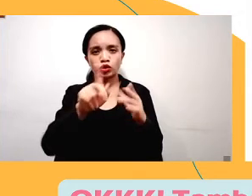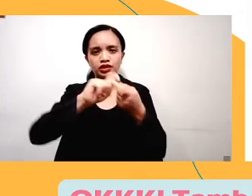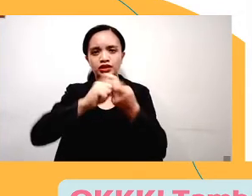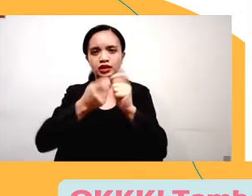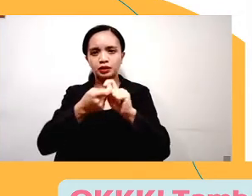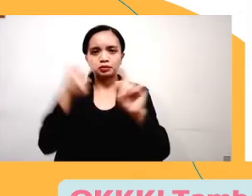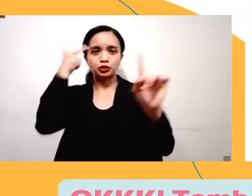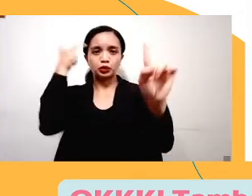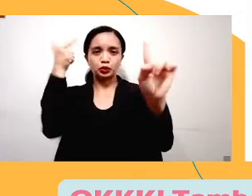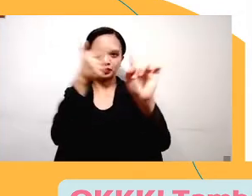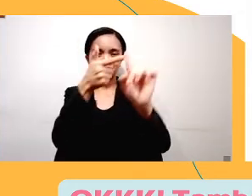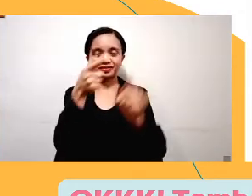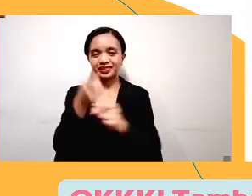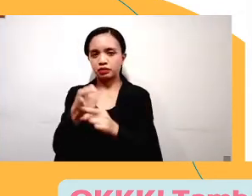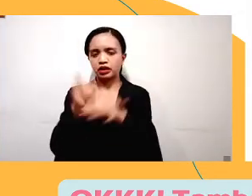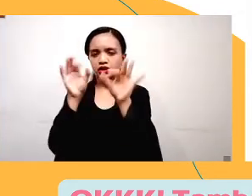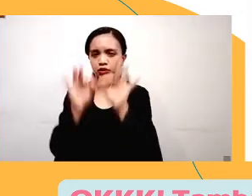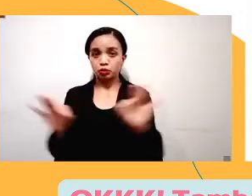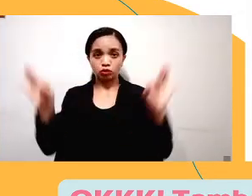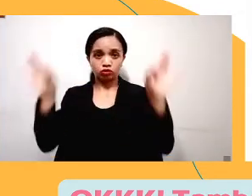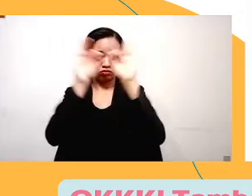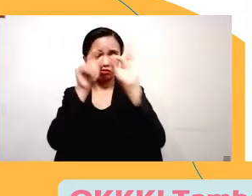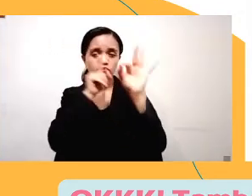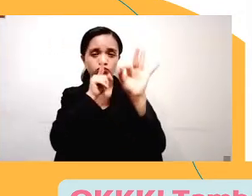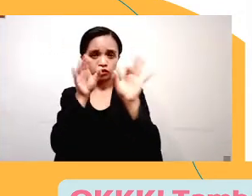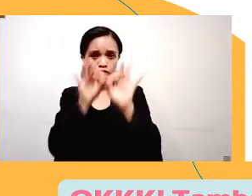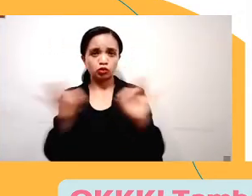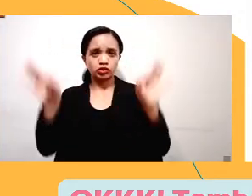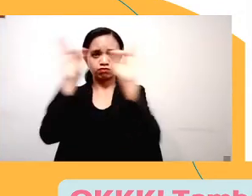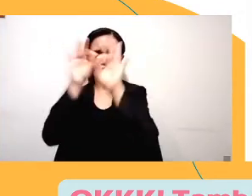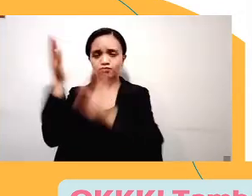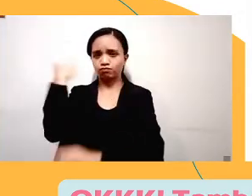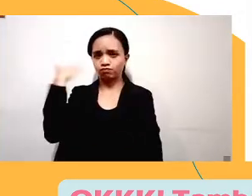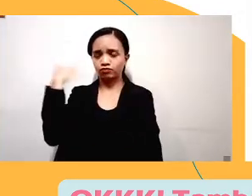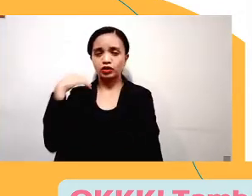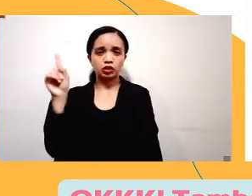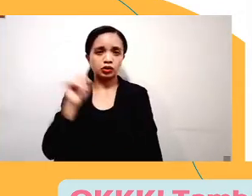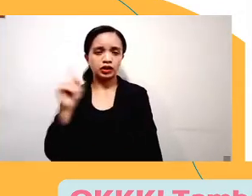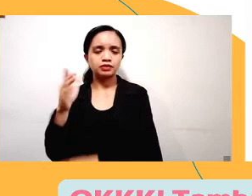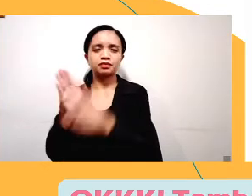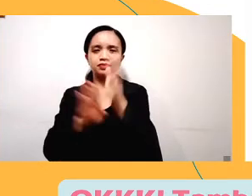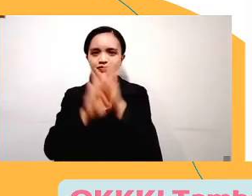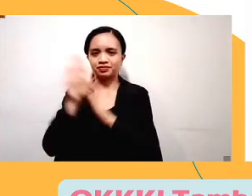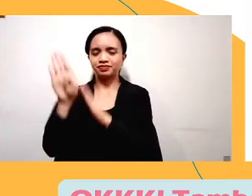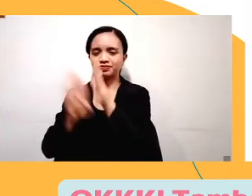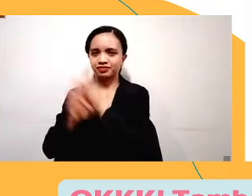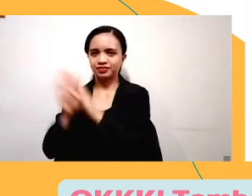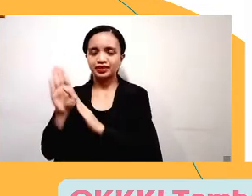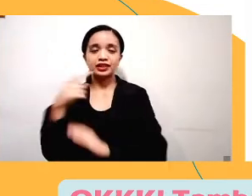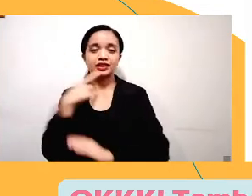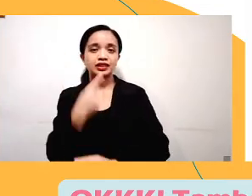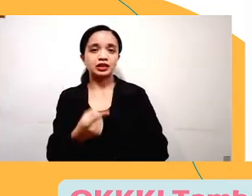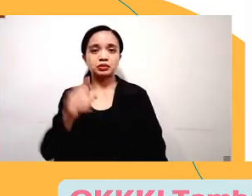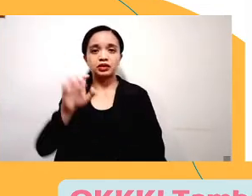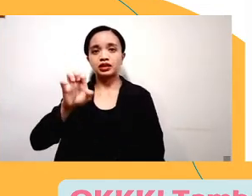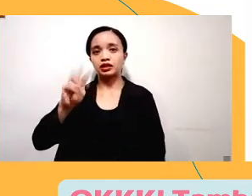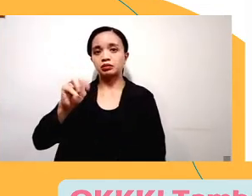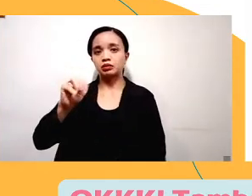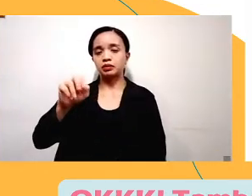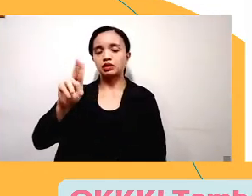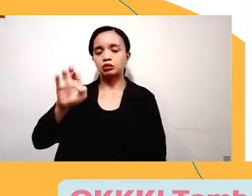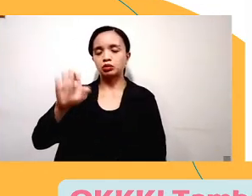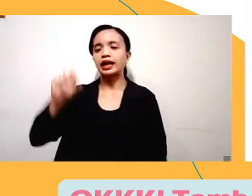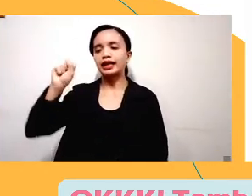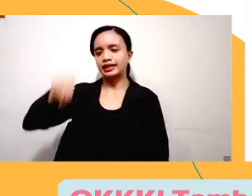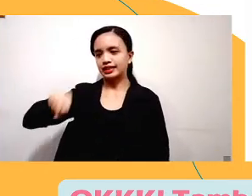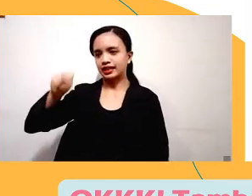Diba? Mahalaga ba na mayroon ka rin noon sa iyong development? Okay, sabi ni Emmanuel, yes po. Sige